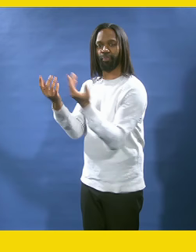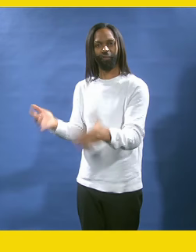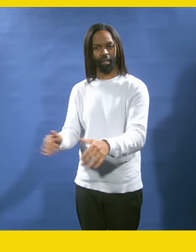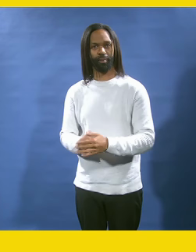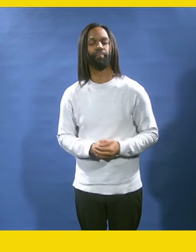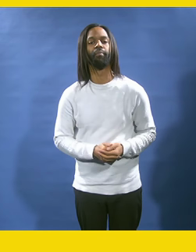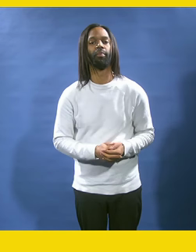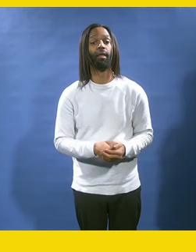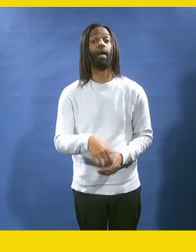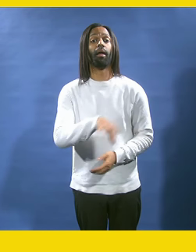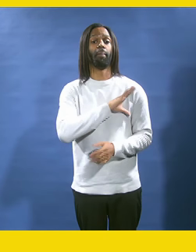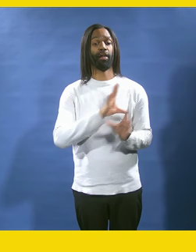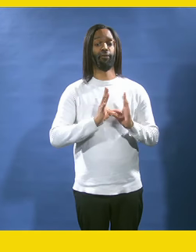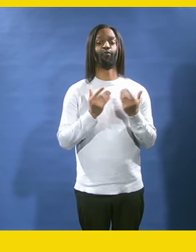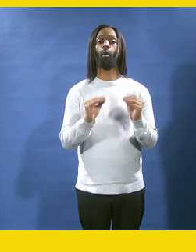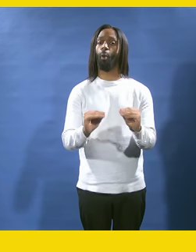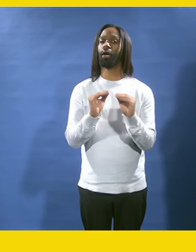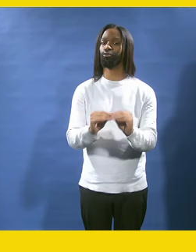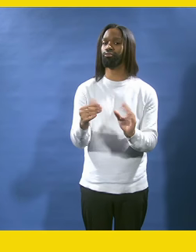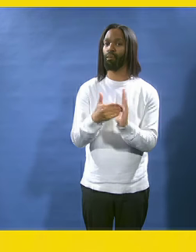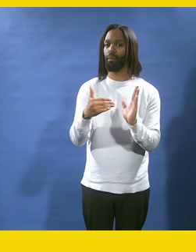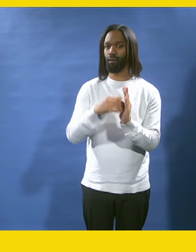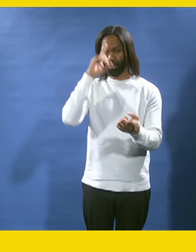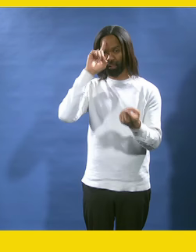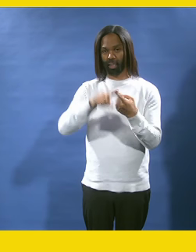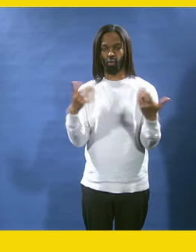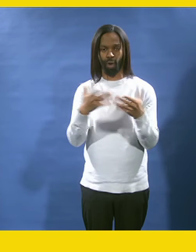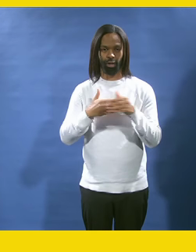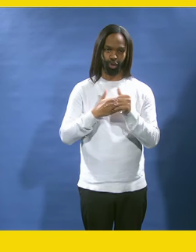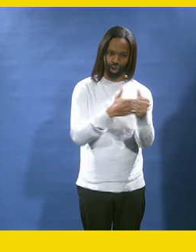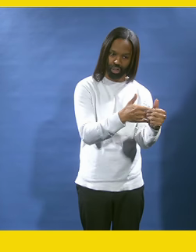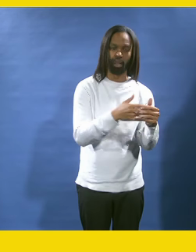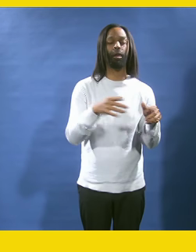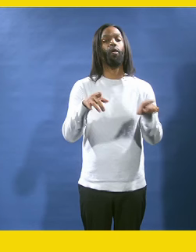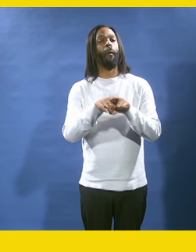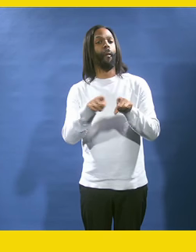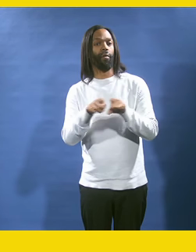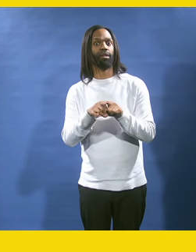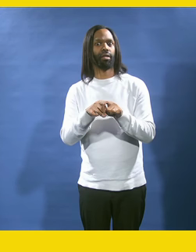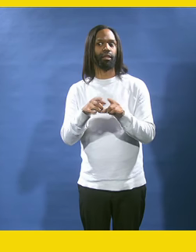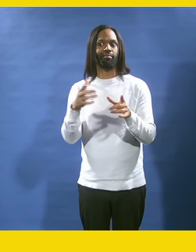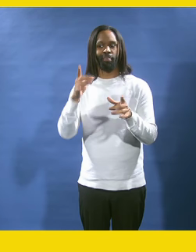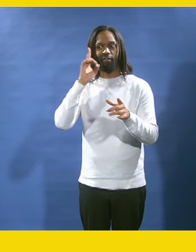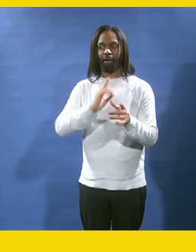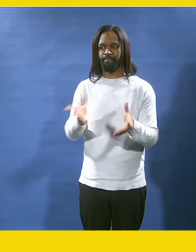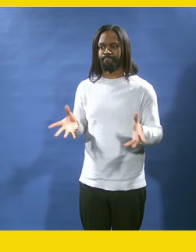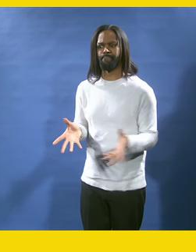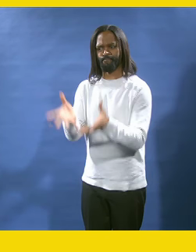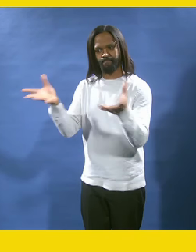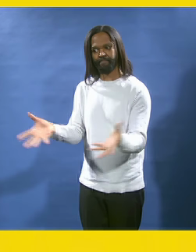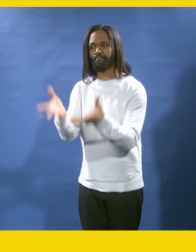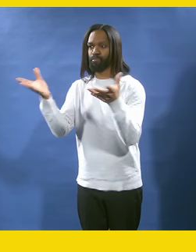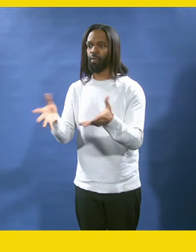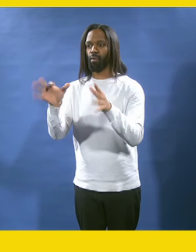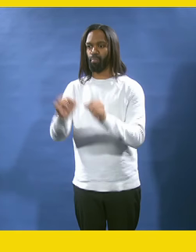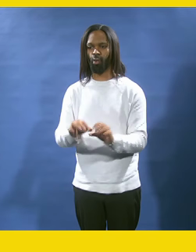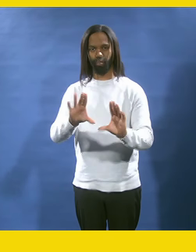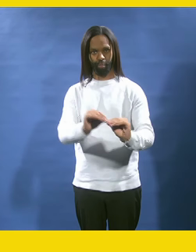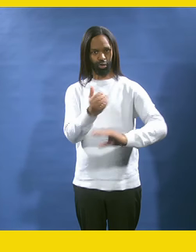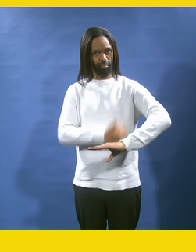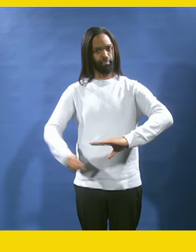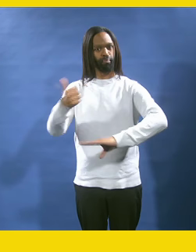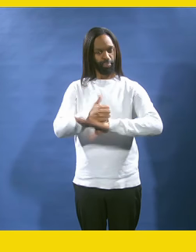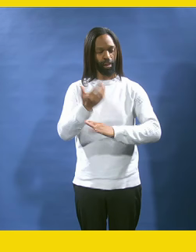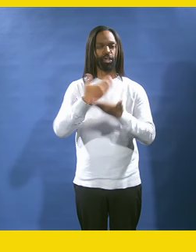nous continuons aussi à travailler sur la question du leadership et nous encourageons donc les femmes à occuper des postes de responsabilité dans la